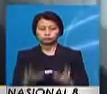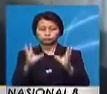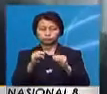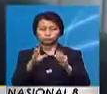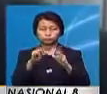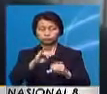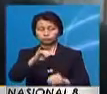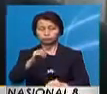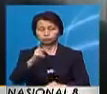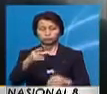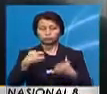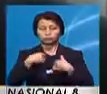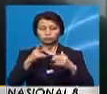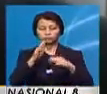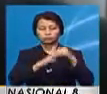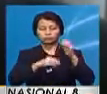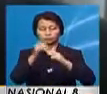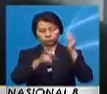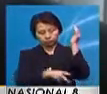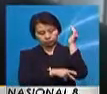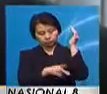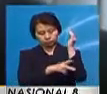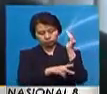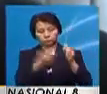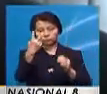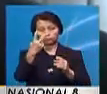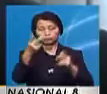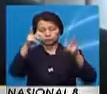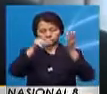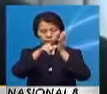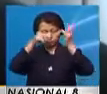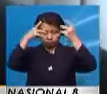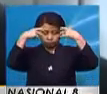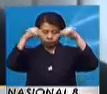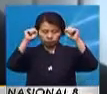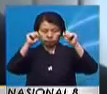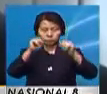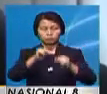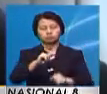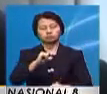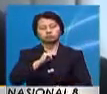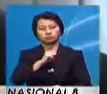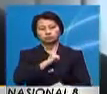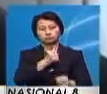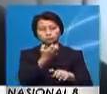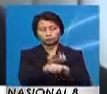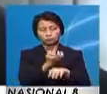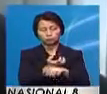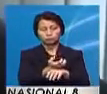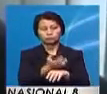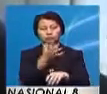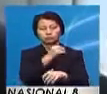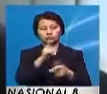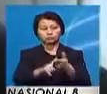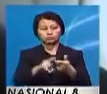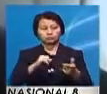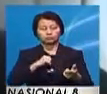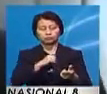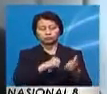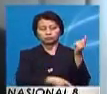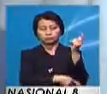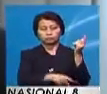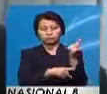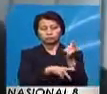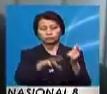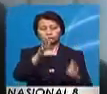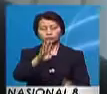jawatankuasa diadakan di bangunan Parlimen turut dihadiri dua lagi naib Presiden PKR iaitu Ahli Parlimen Batu Tian Chua dan Ahli Parlimen